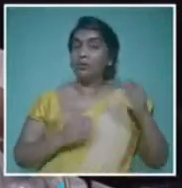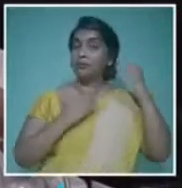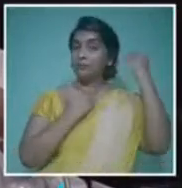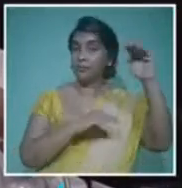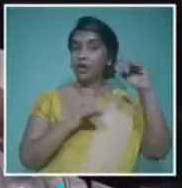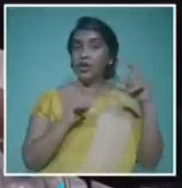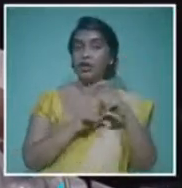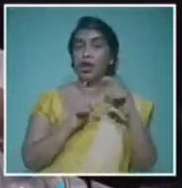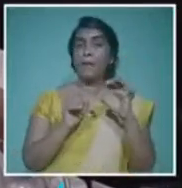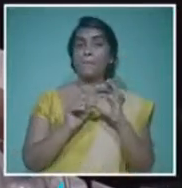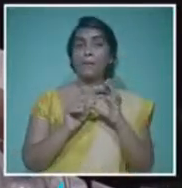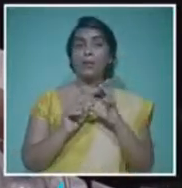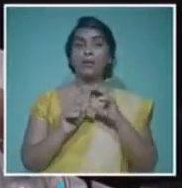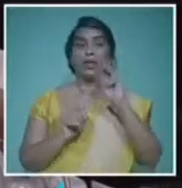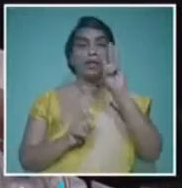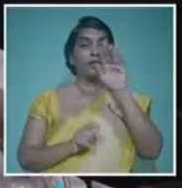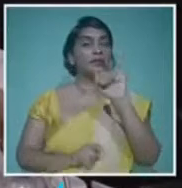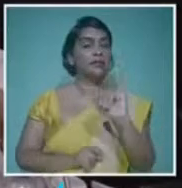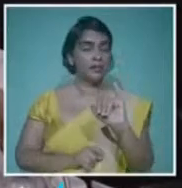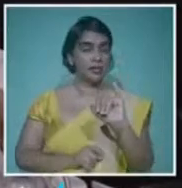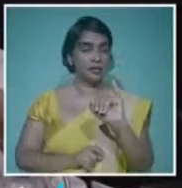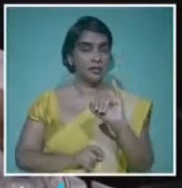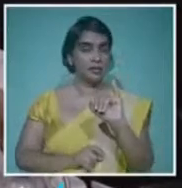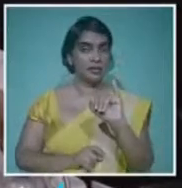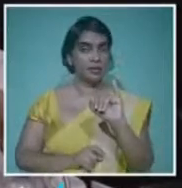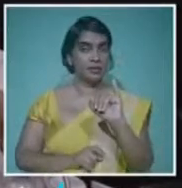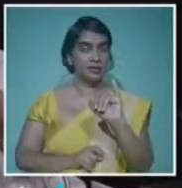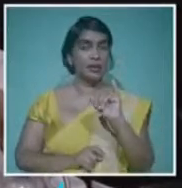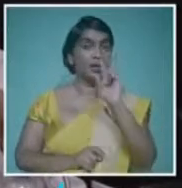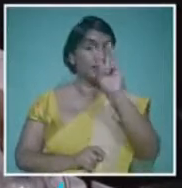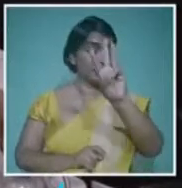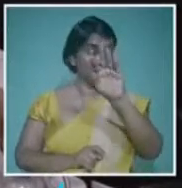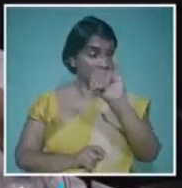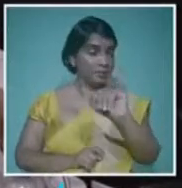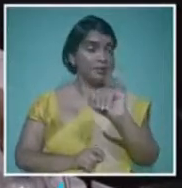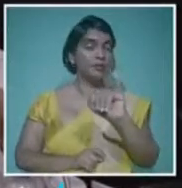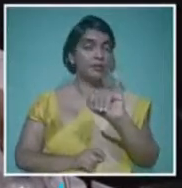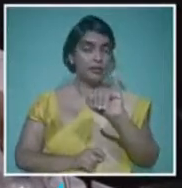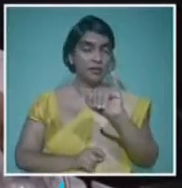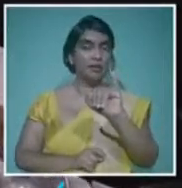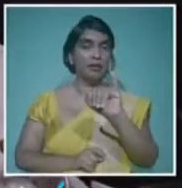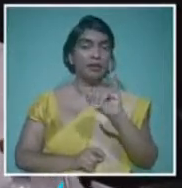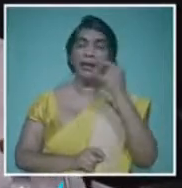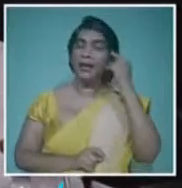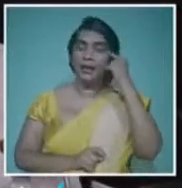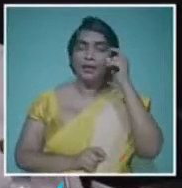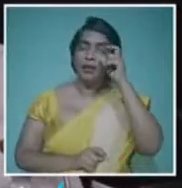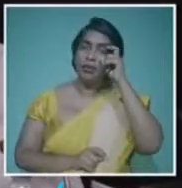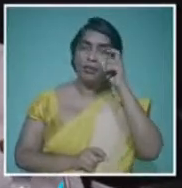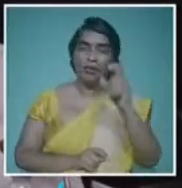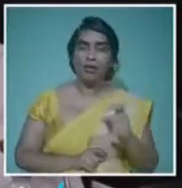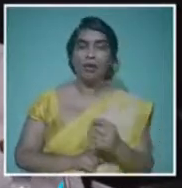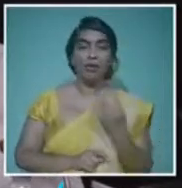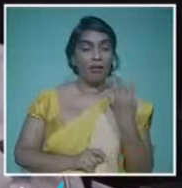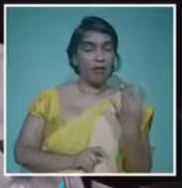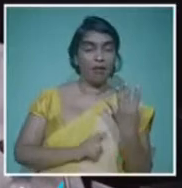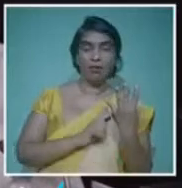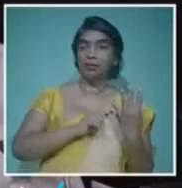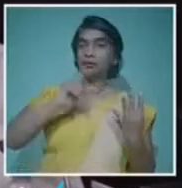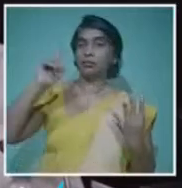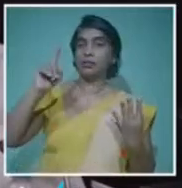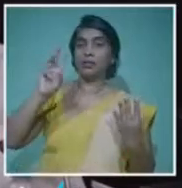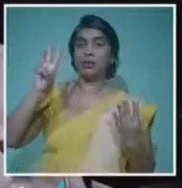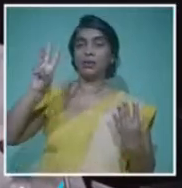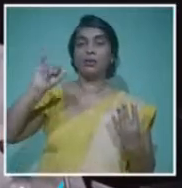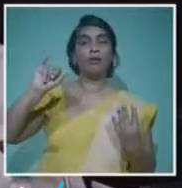අපනයනය ඩොලර් බිලියන 36යි 36යි හිතලා බලන්න පුළුවන් 4 ඉඳලා 36ට ගිහිල්ලා තියෙන